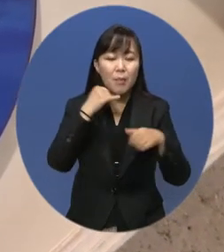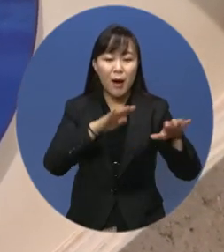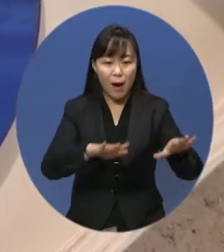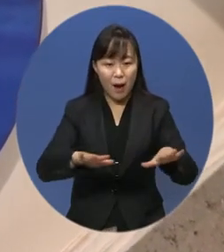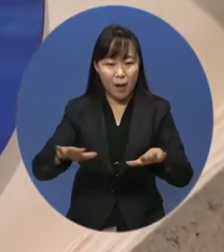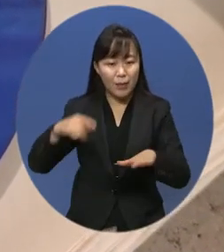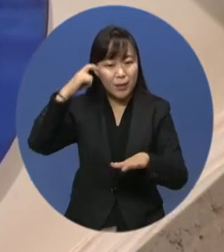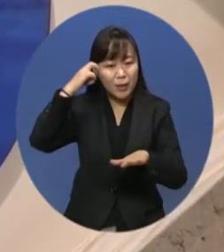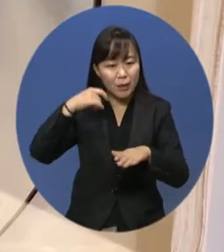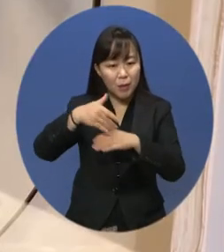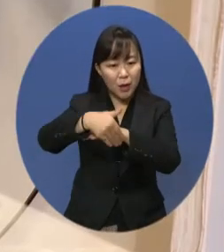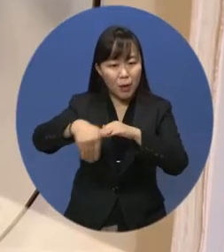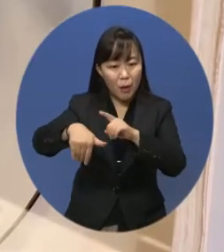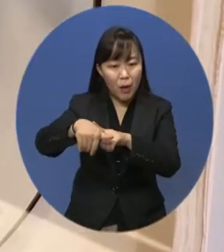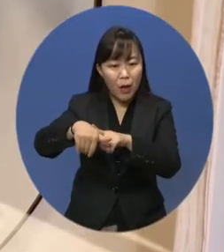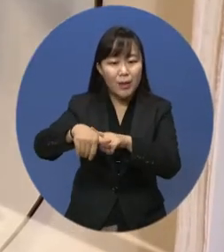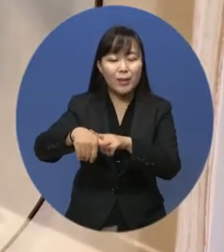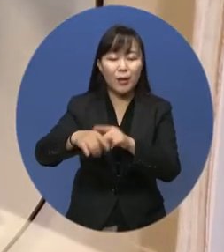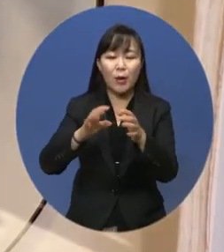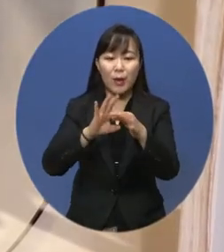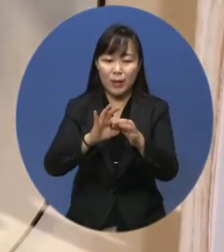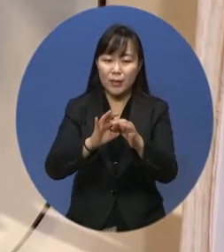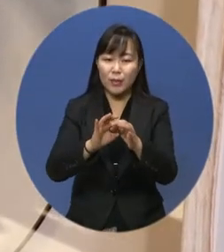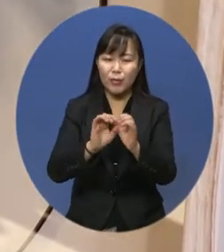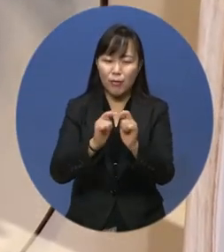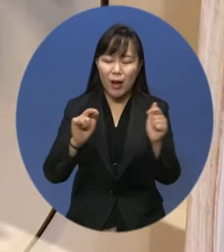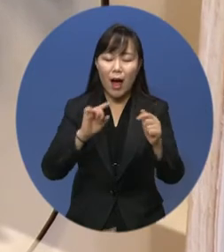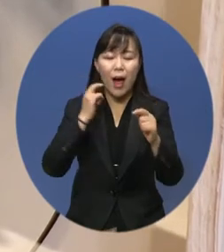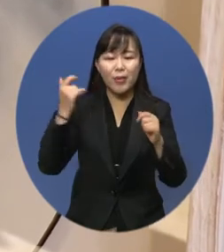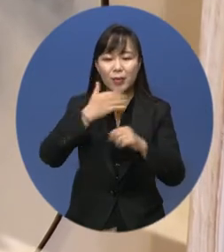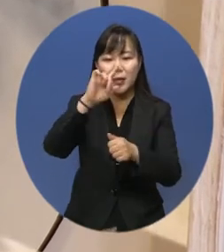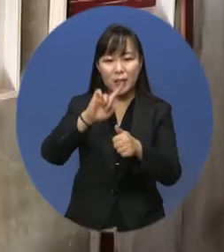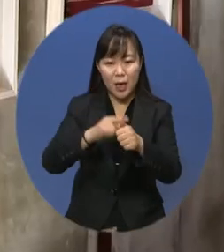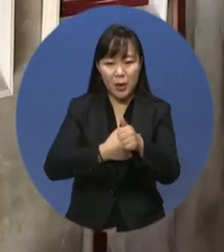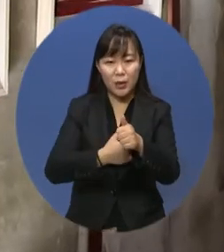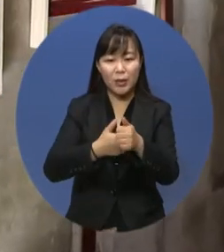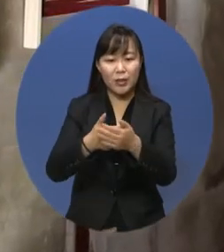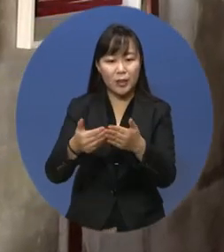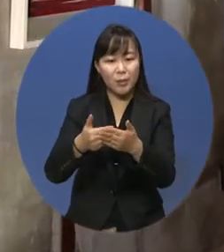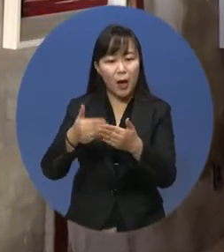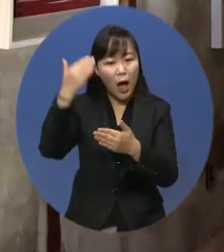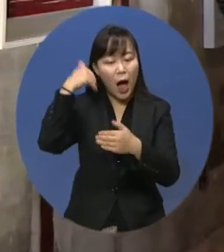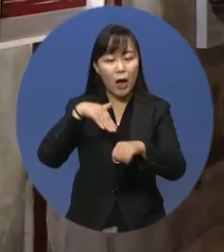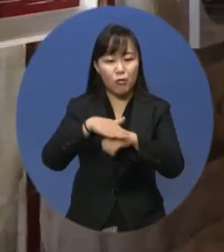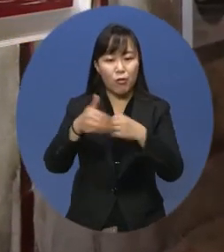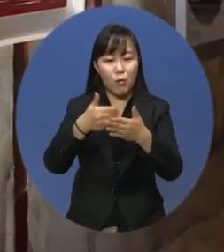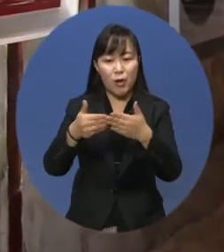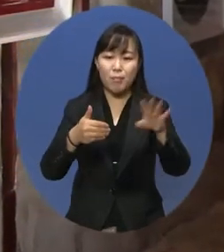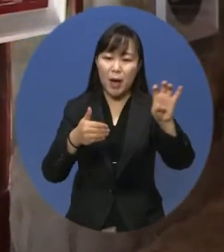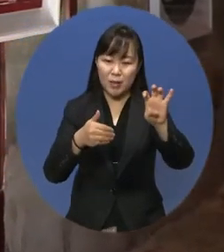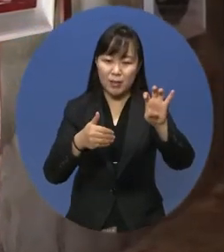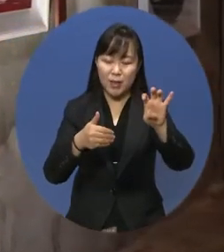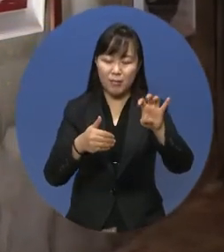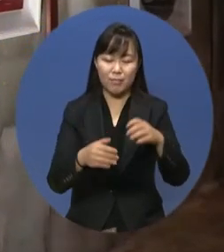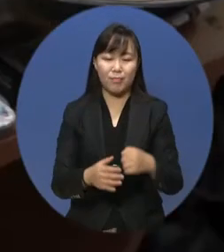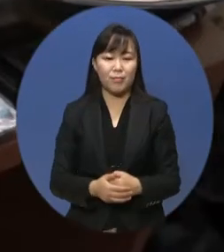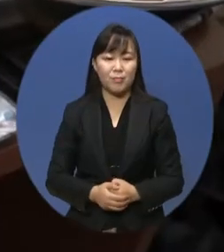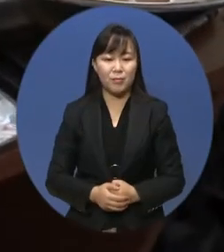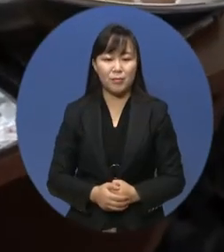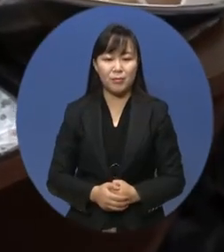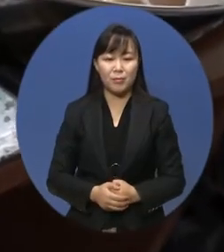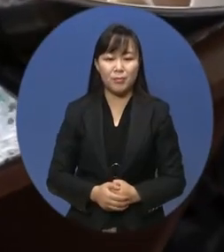느낌과 경계 시리즈 작품 등 아름다운 자연의 풍경을 그린 한국화 40여점을 선보이고 있습니다.